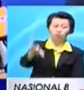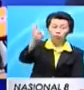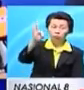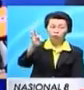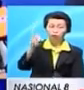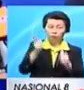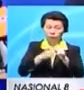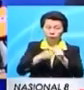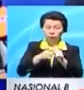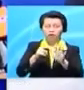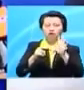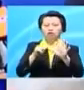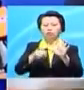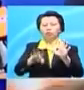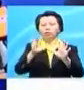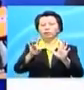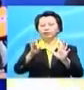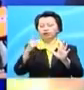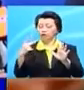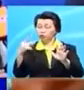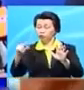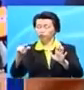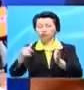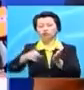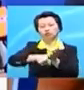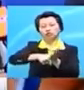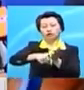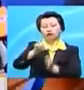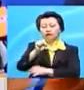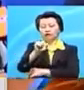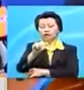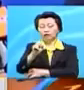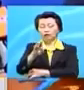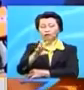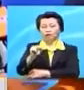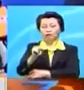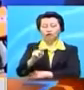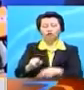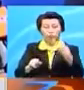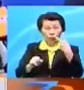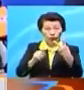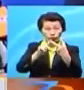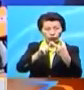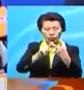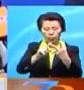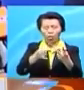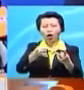yang pertamanya 5.8 kilogram syabu, yang keduanya pil ekstasi sebanyak